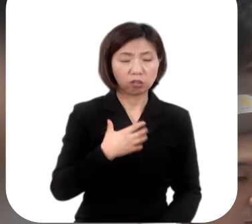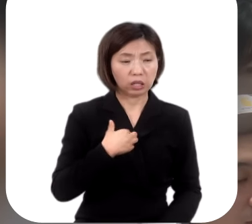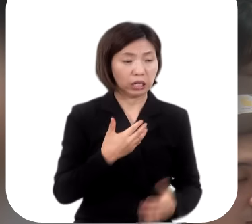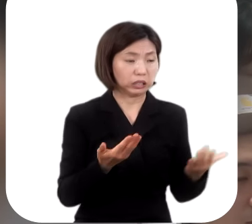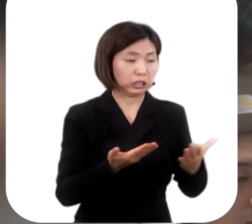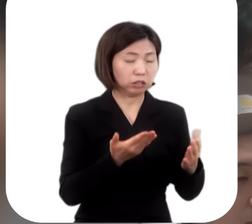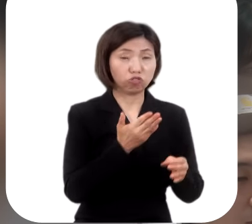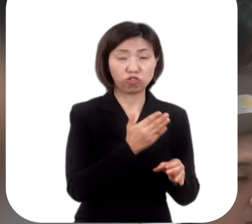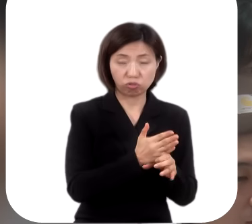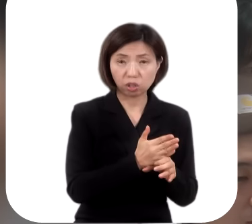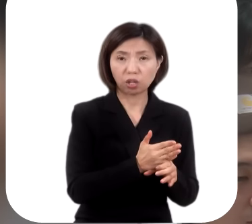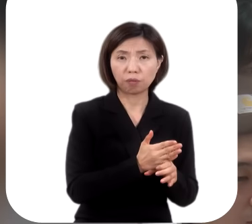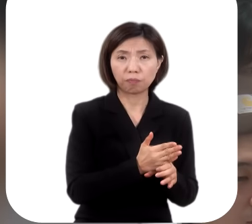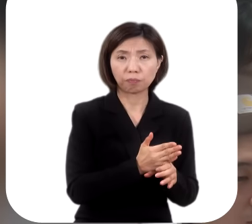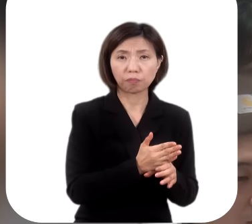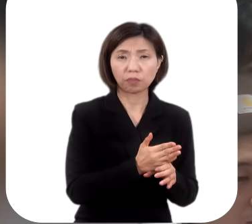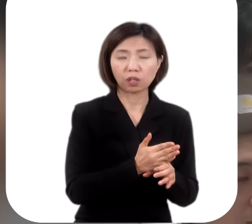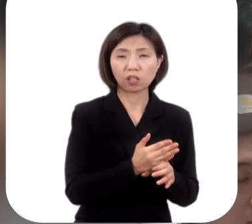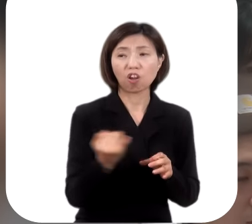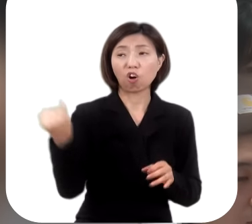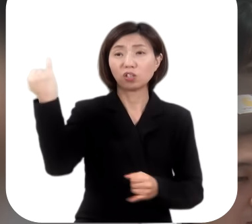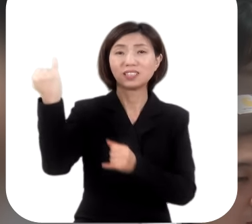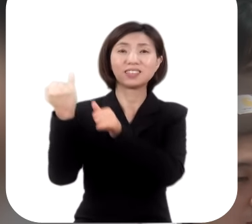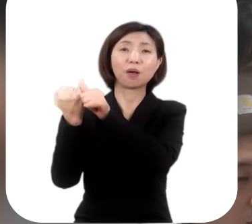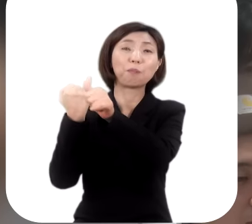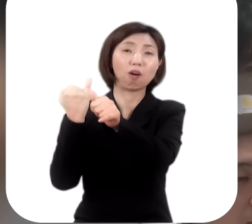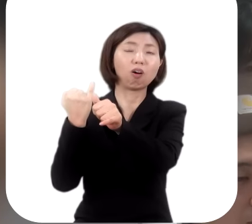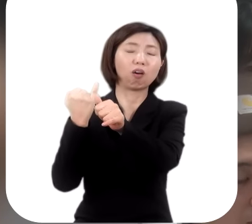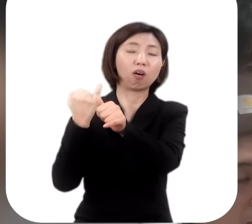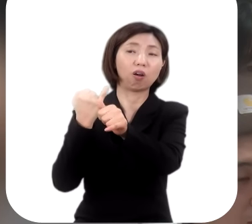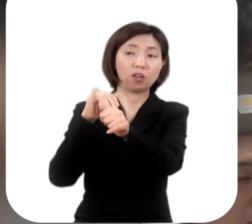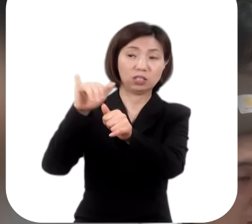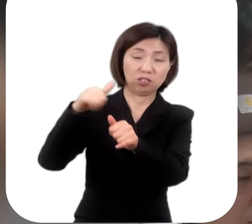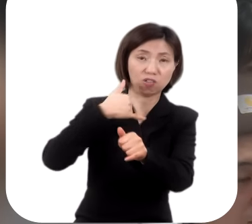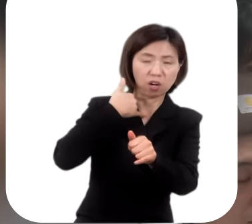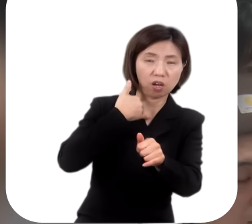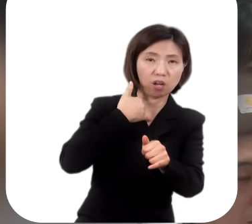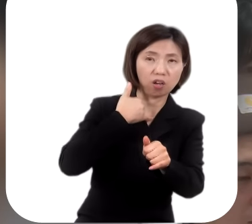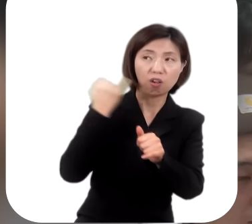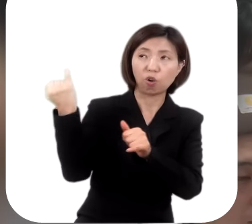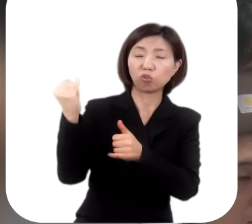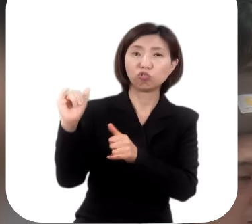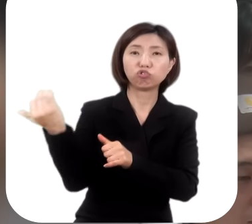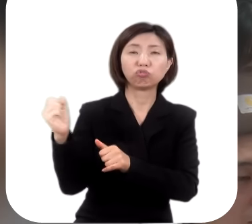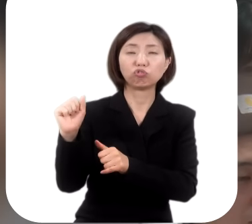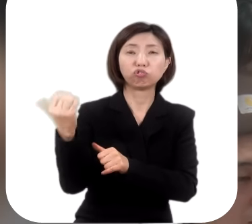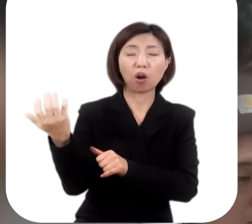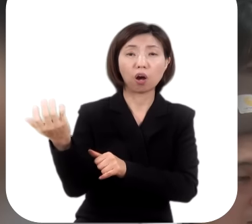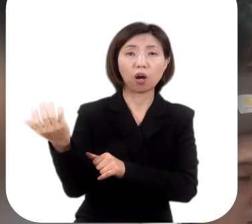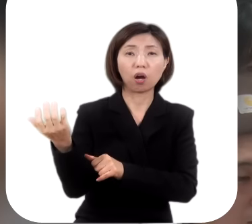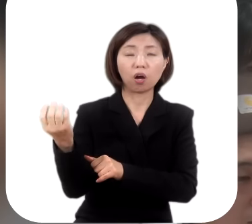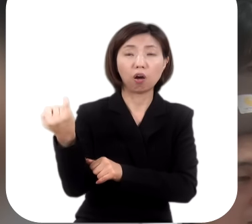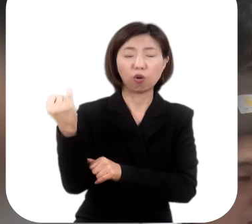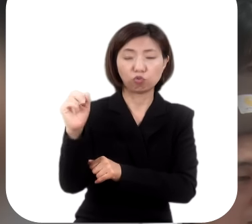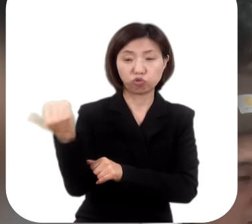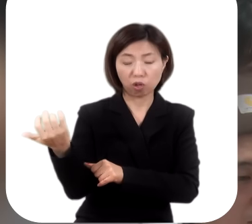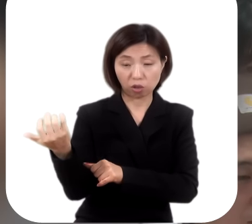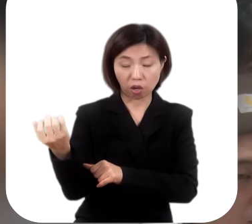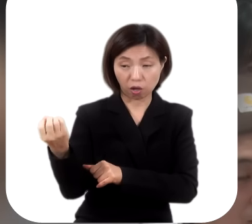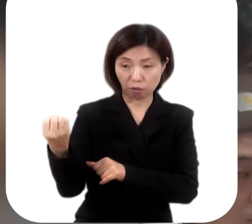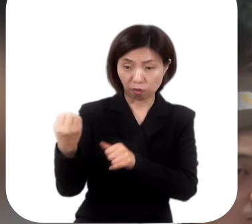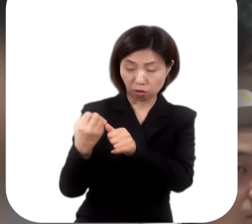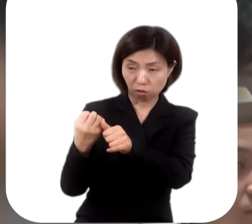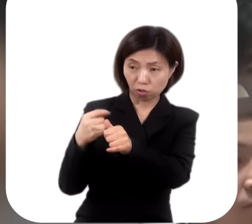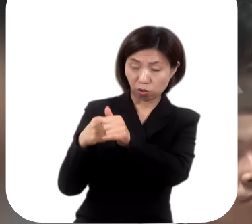갑자기 제가 이제 근무를 하고 있는데 그 오빠로부터 전화가 왔어요. 그 남편분이에요. 언니가 죽었다.